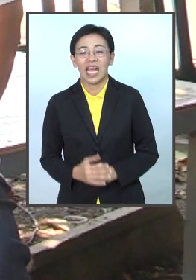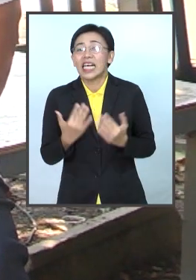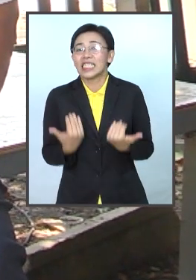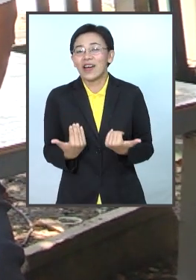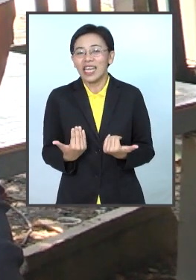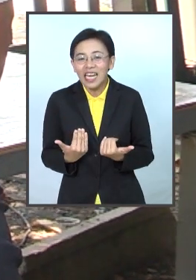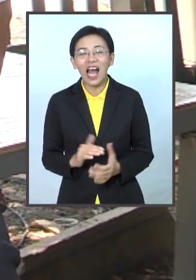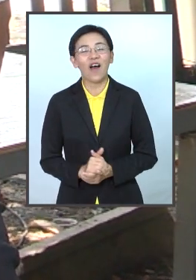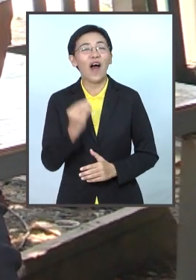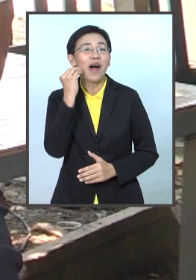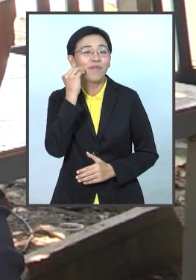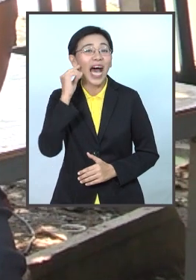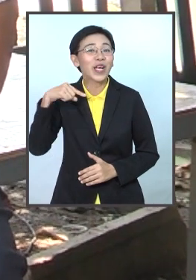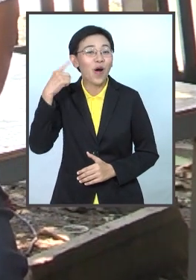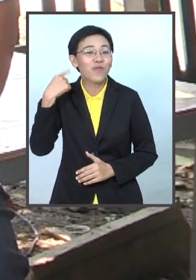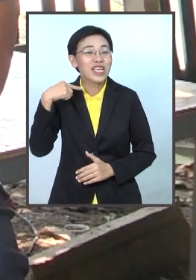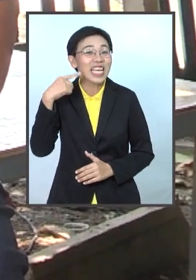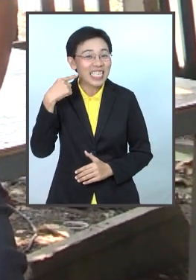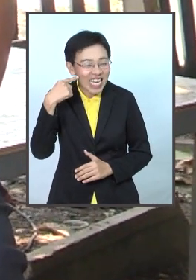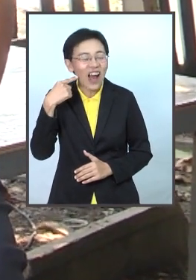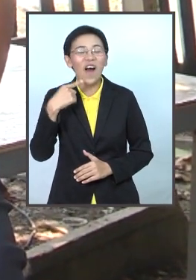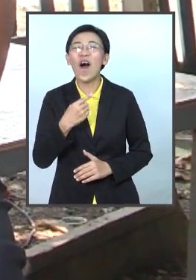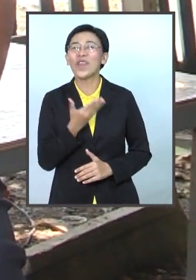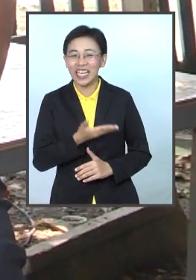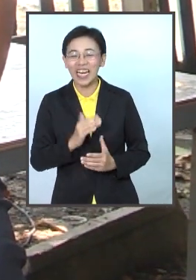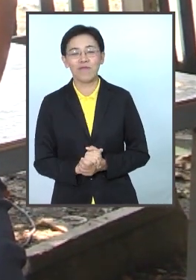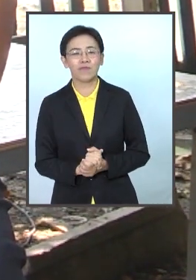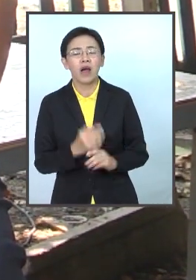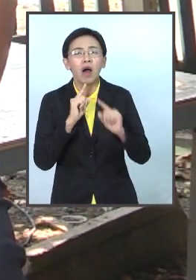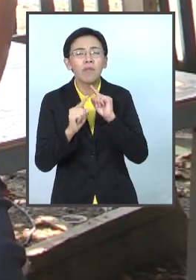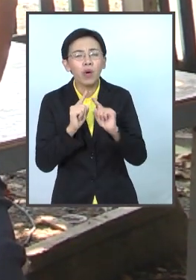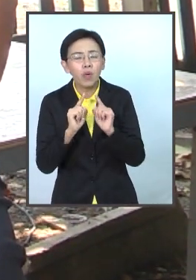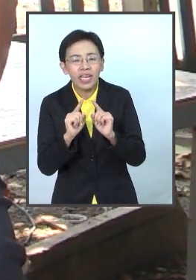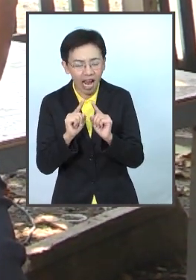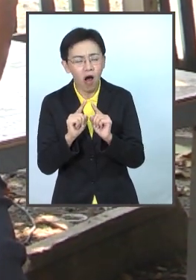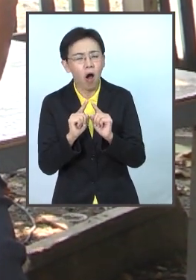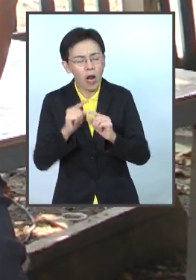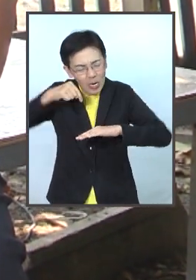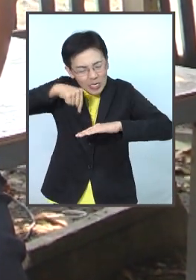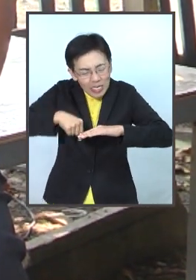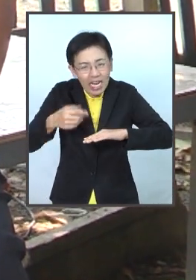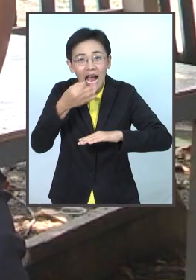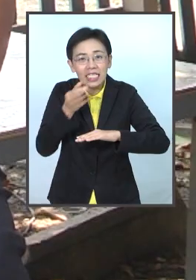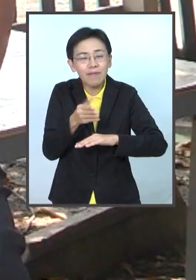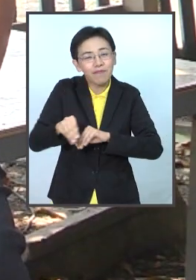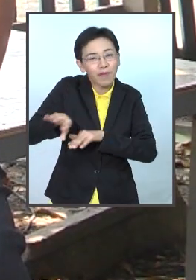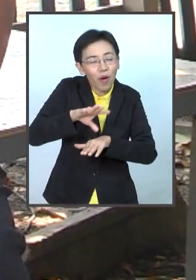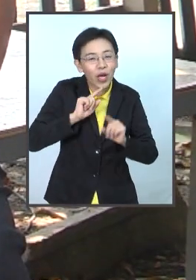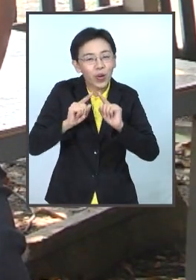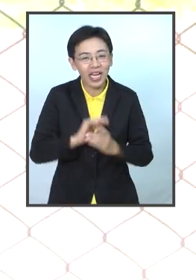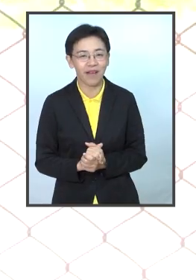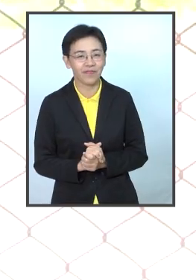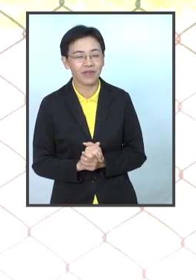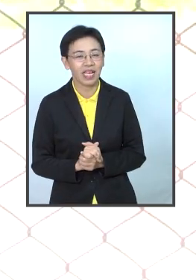คุณผู้ชมคะตอนนี้นะคะเราก็อยู่กันที่บ้านของคุณดวงพรพงพิทักษ์ค่ะเดี๋ยวเราจะมาพูดคุยกันก่อนที่เราจะไปเจาะลึกอาชีพประมงของพี่เขา